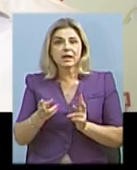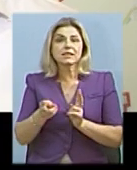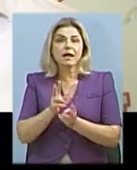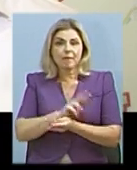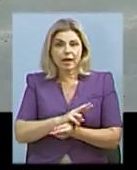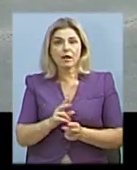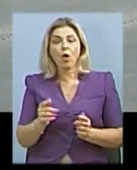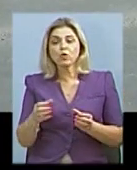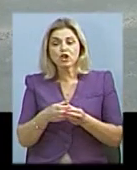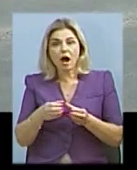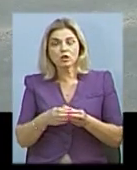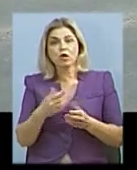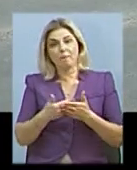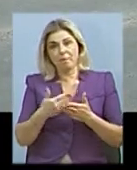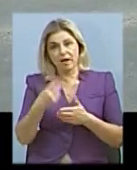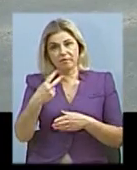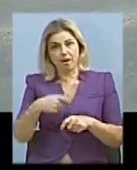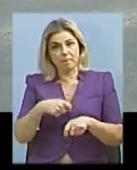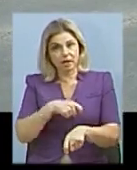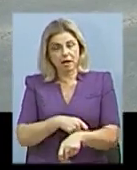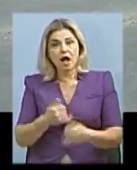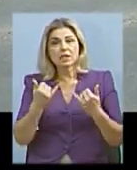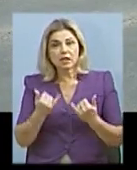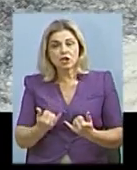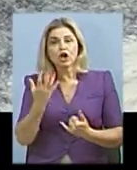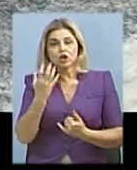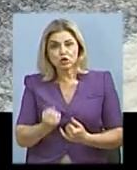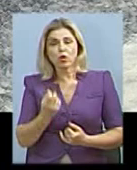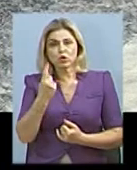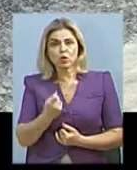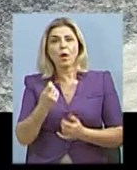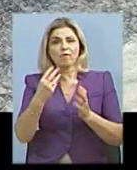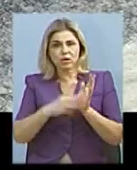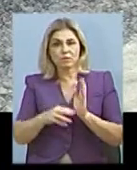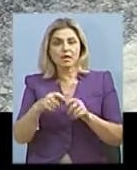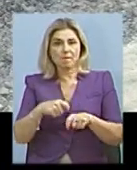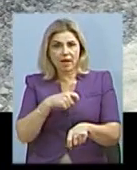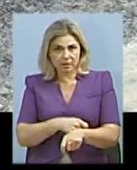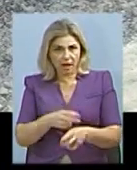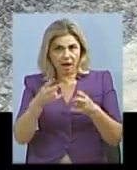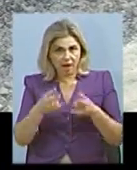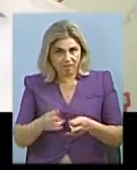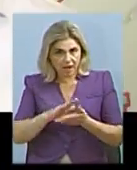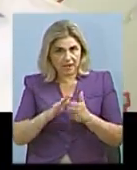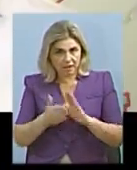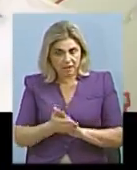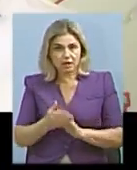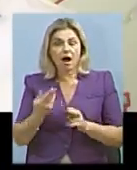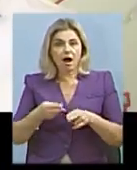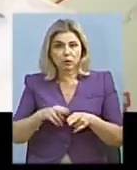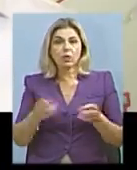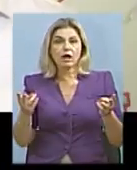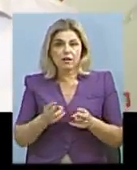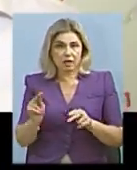20 метрів. На сьогоднішній день в аварійному стані ще 180 метрів каналізаційного колектора, які потрібно відновити. Це колектор,